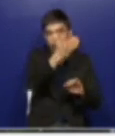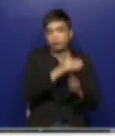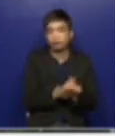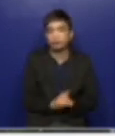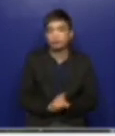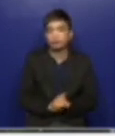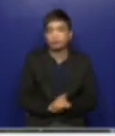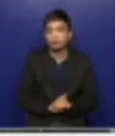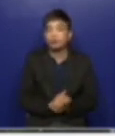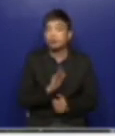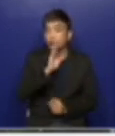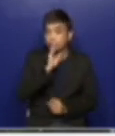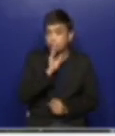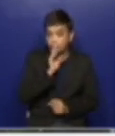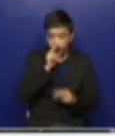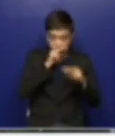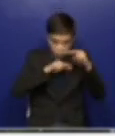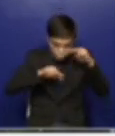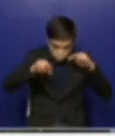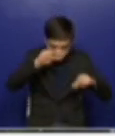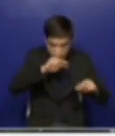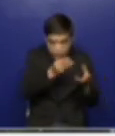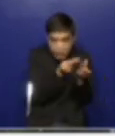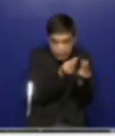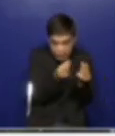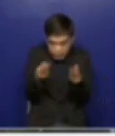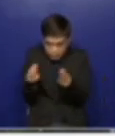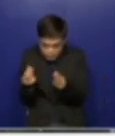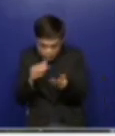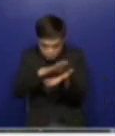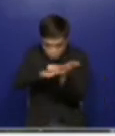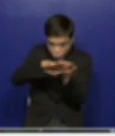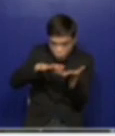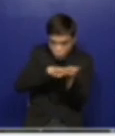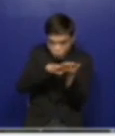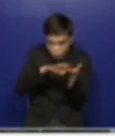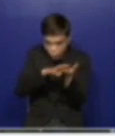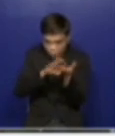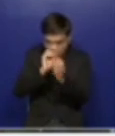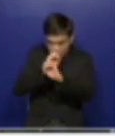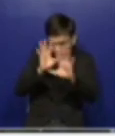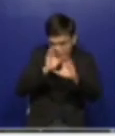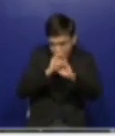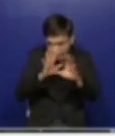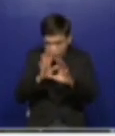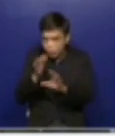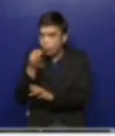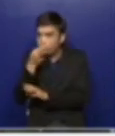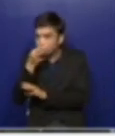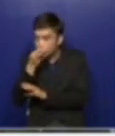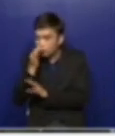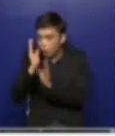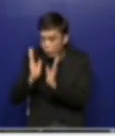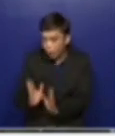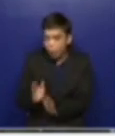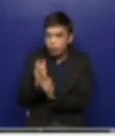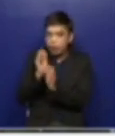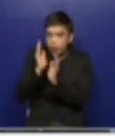รณีที่ต้องตรวจสอบการทับซ้อนระหว่างที่ดินของรัฐกับของประชาชนที่มีเอกส